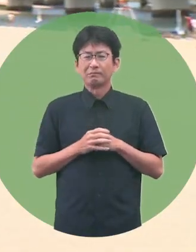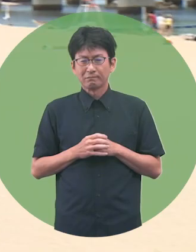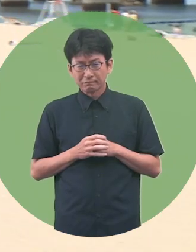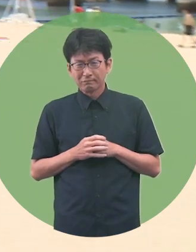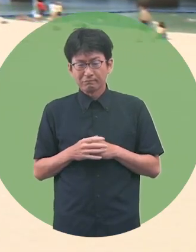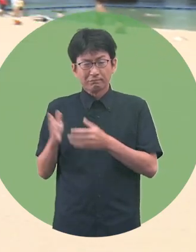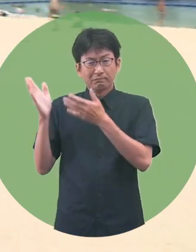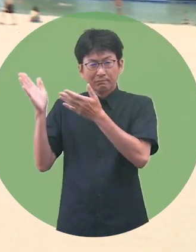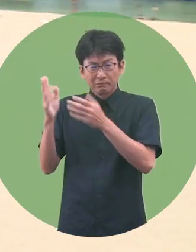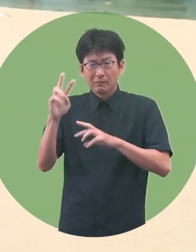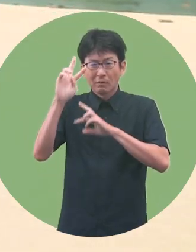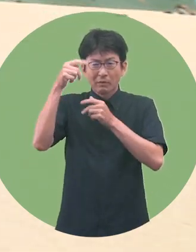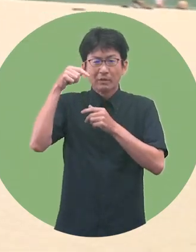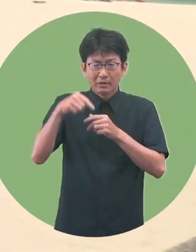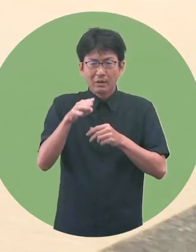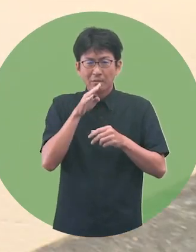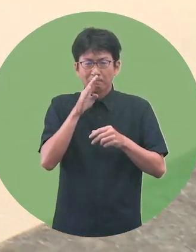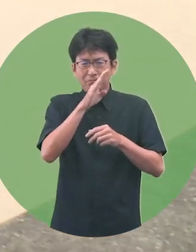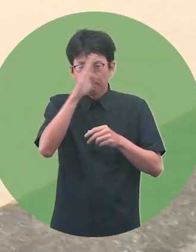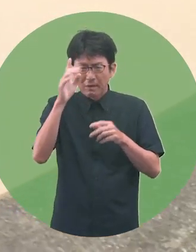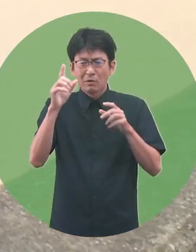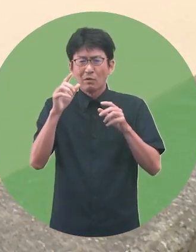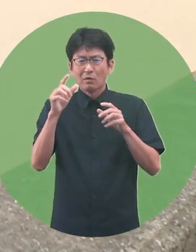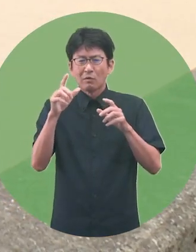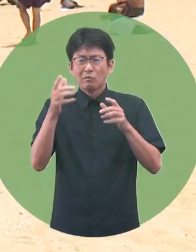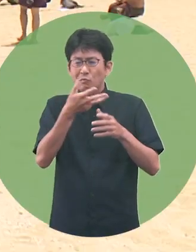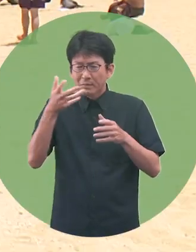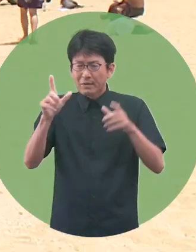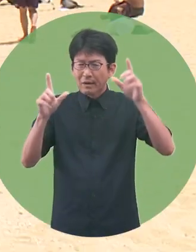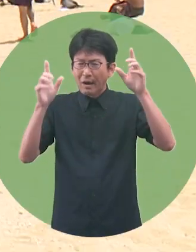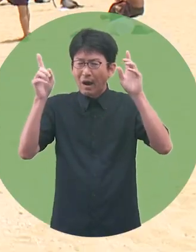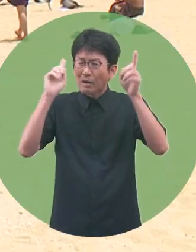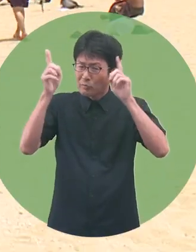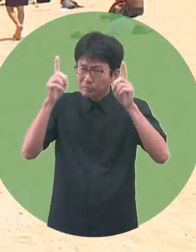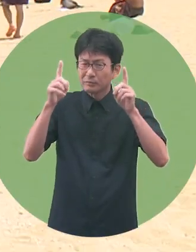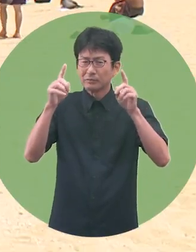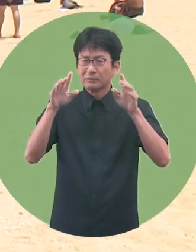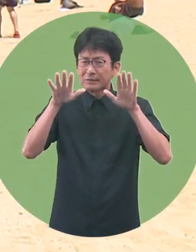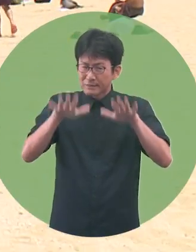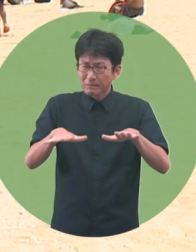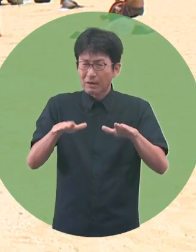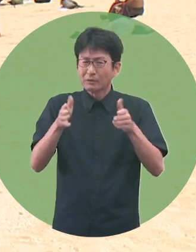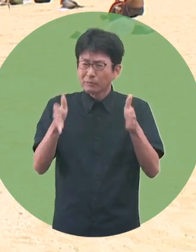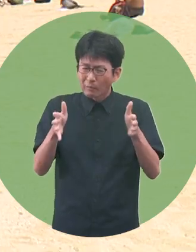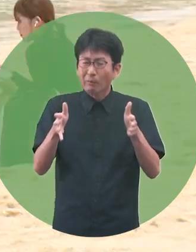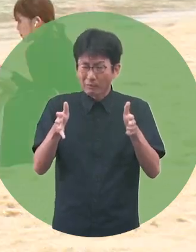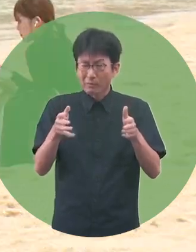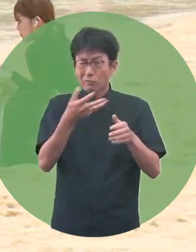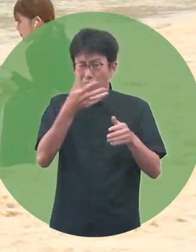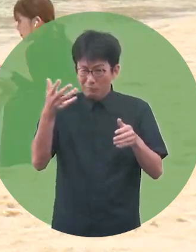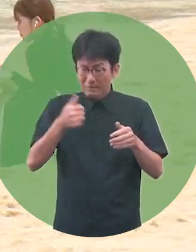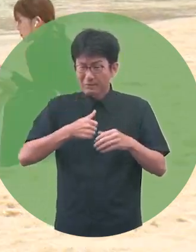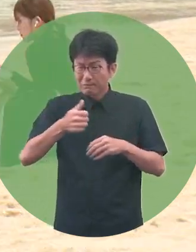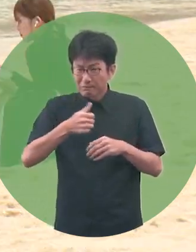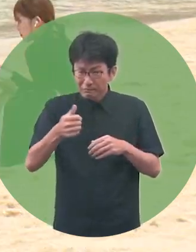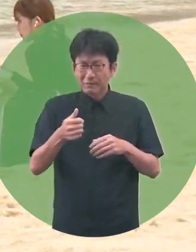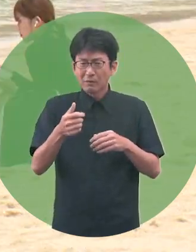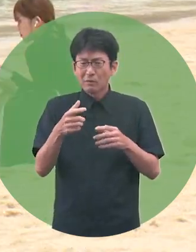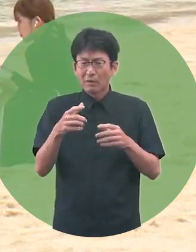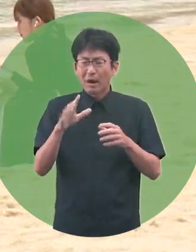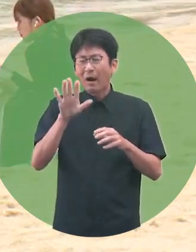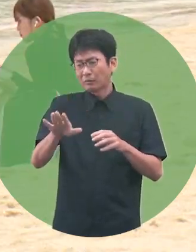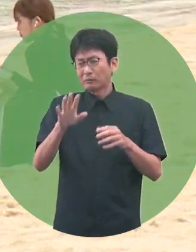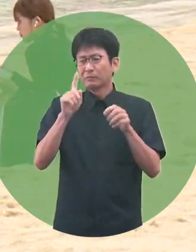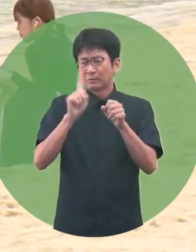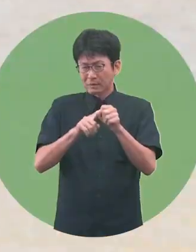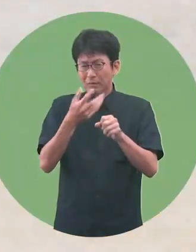沖縄は本格的なマリンレジャーシーズンです。海に出かける機会が増えるため水難事故が増える時期でもあ